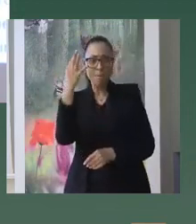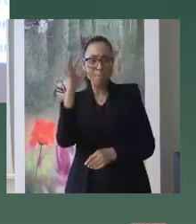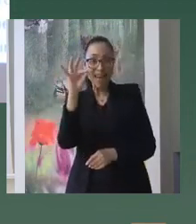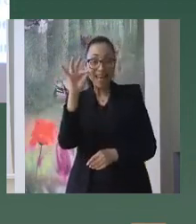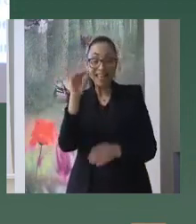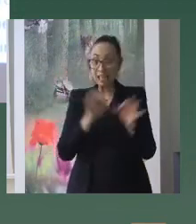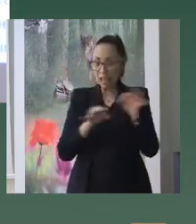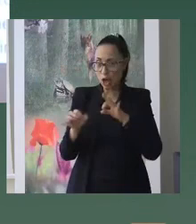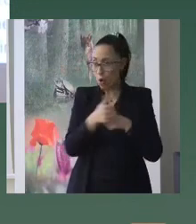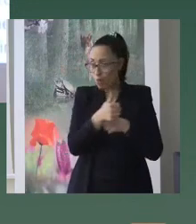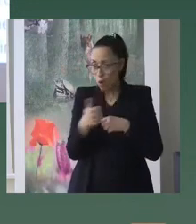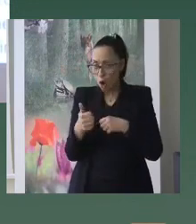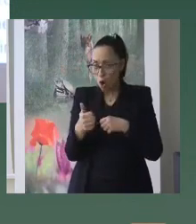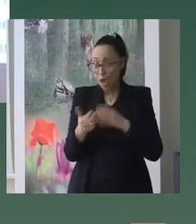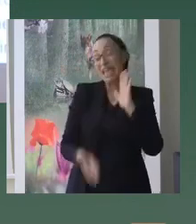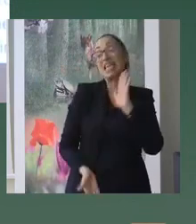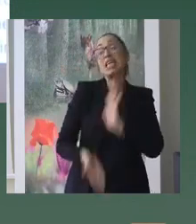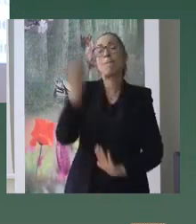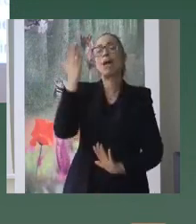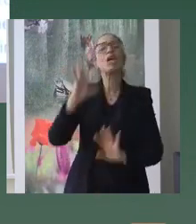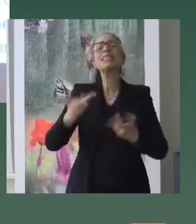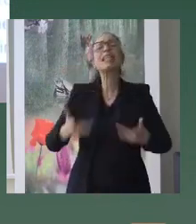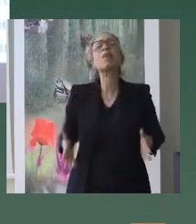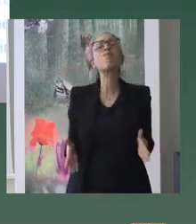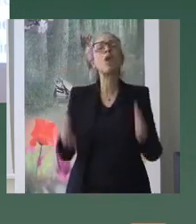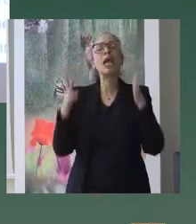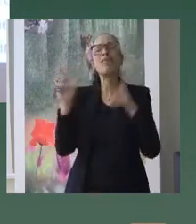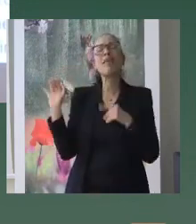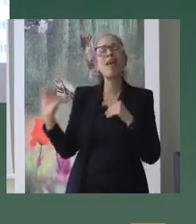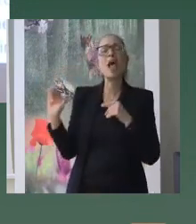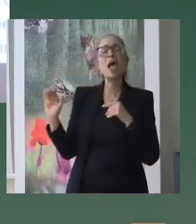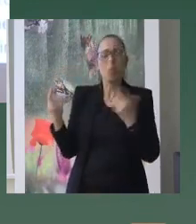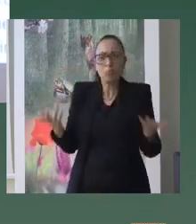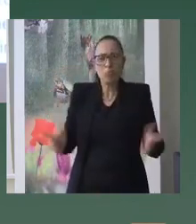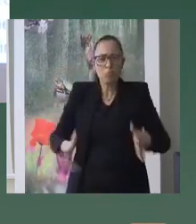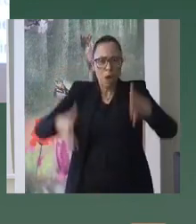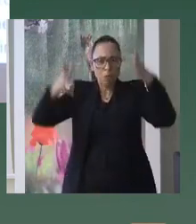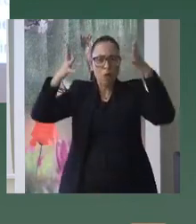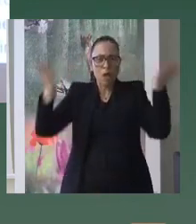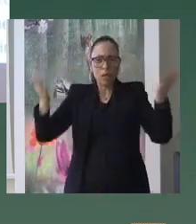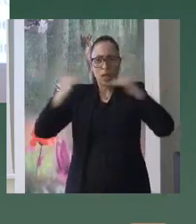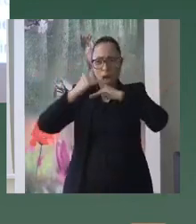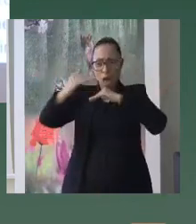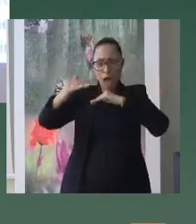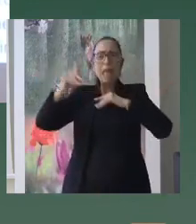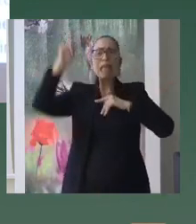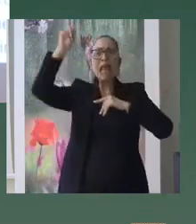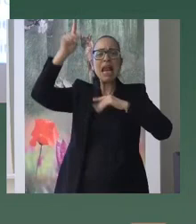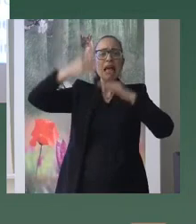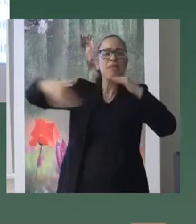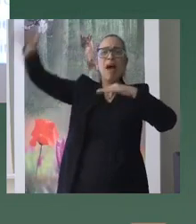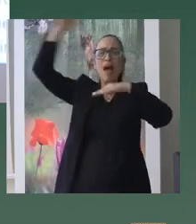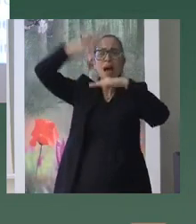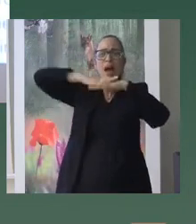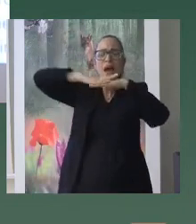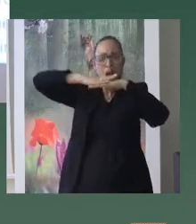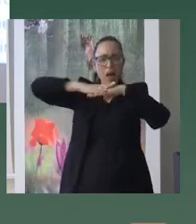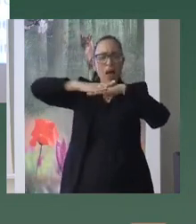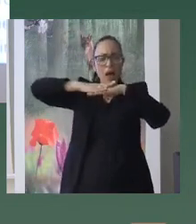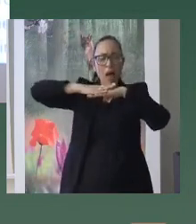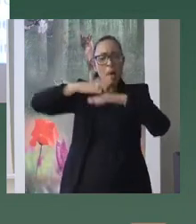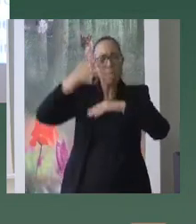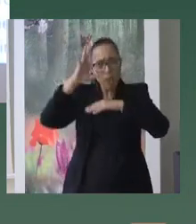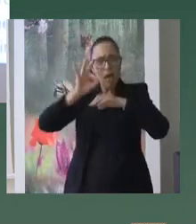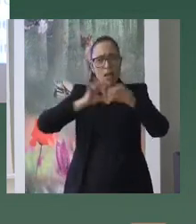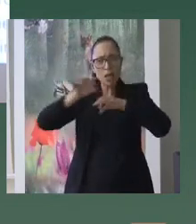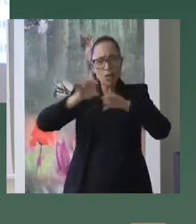50 και πάνω. Και πάνω και πάνω. Σε τι πολυκατοικία, ας πούμε, σε μια, οποιοδήποτε πολυκατοικία. Αρκεί η ταράτσα. Όχι, γιατί δεν